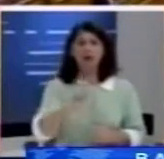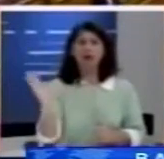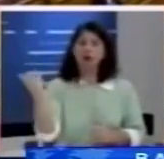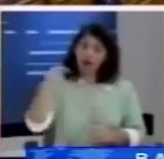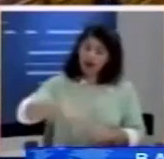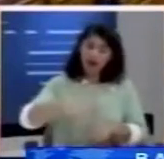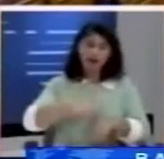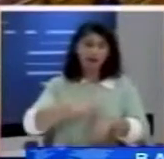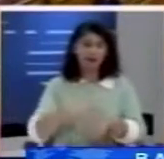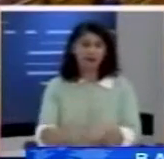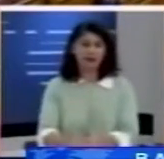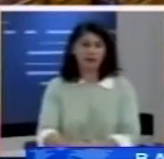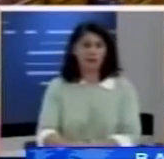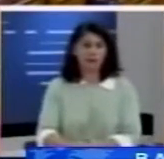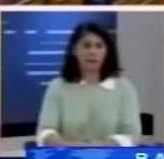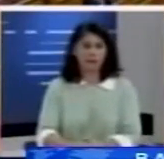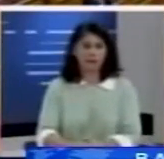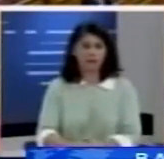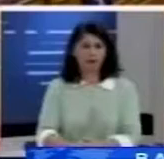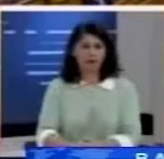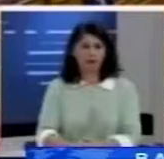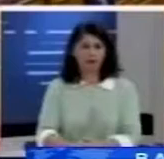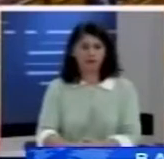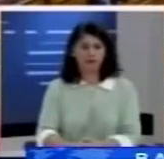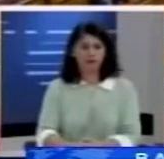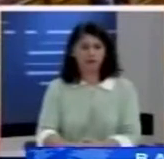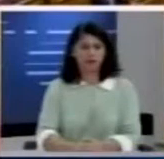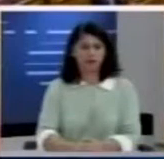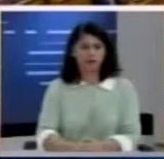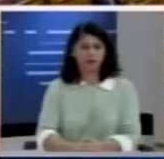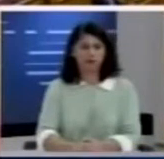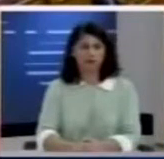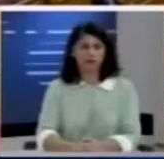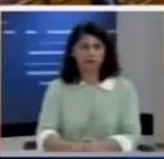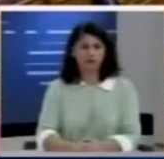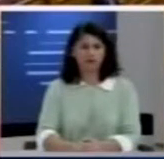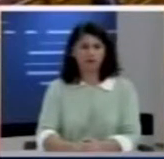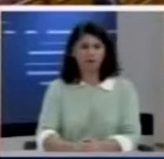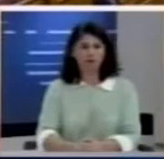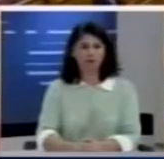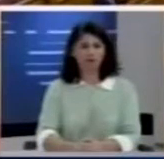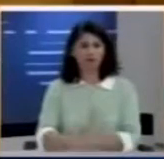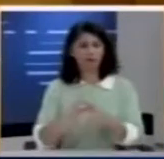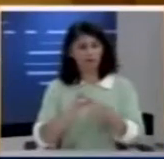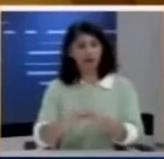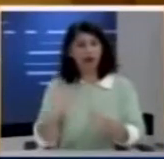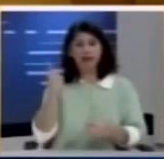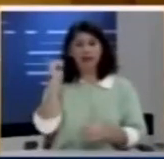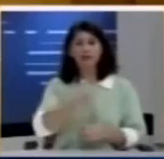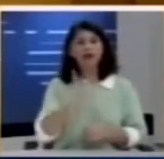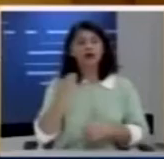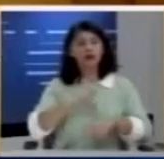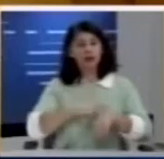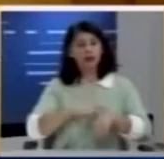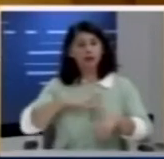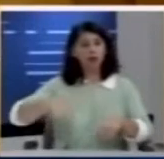ώρα. Παρακαλώ, παρακαλώ. Παρακαλώ, παρακαλώ. Παρακαλώ. Κύριε Μεγαλοκόνο, παρακαλώ. Συνεχίστε. Συνεχίστε. Εσείς θα τιμωρηθείτε όταν έρθει η ώρα.